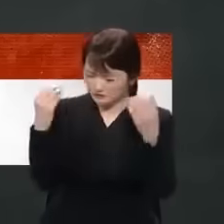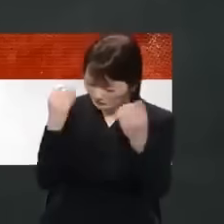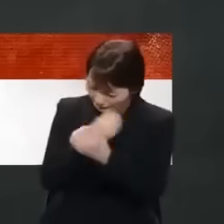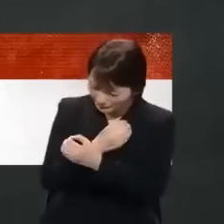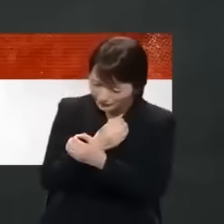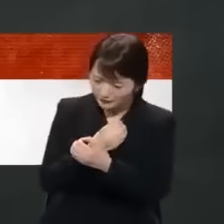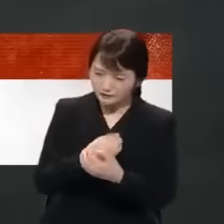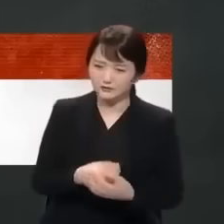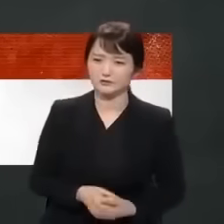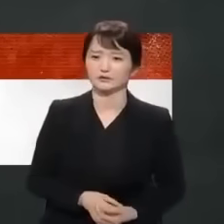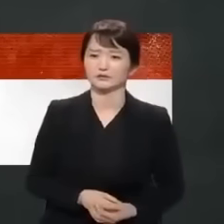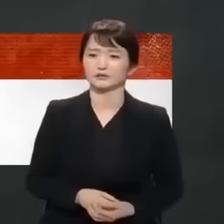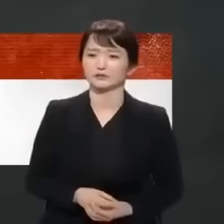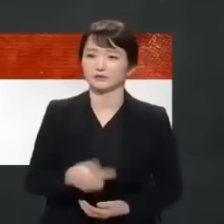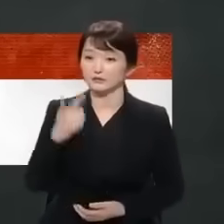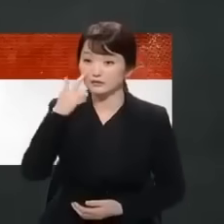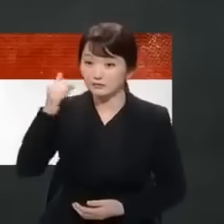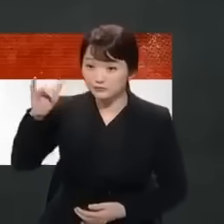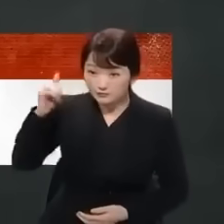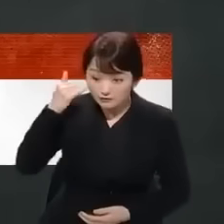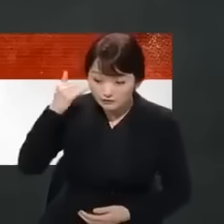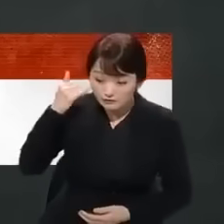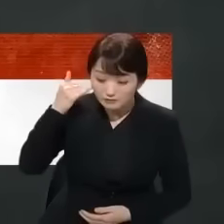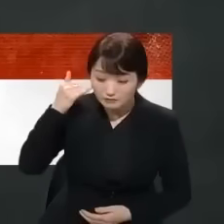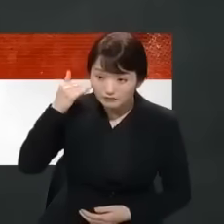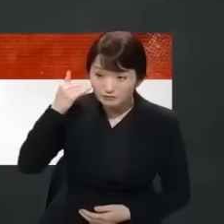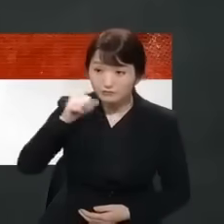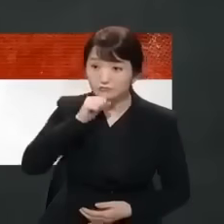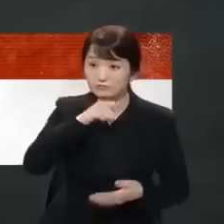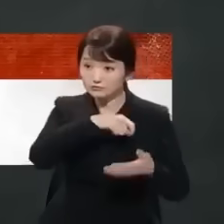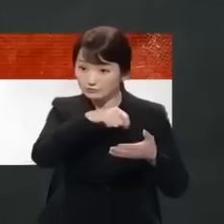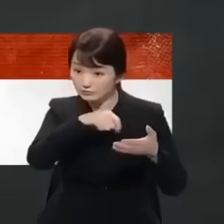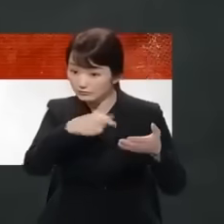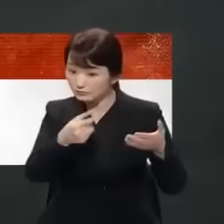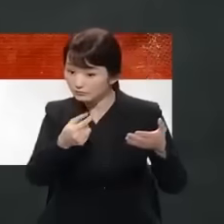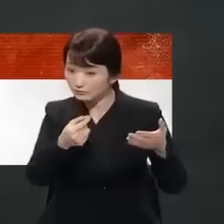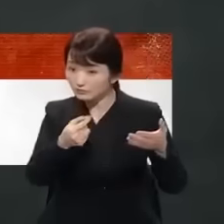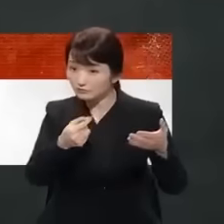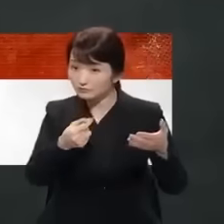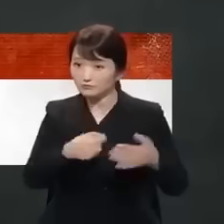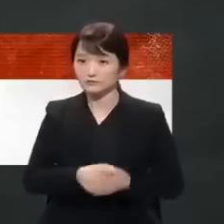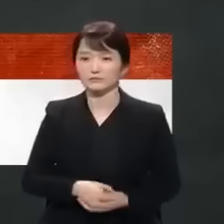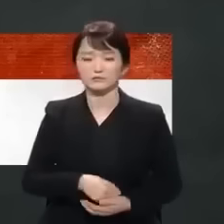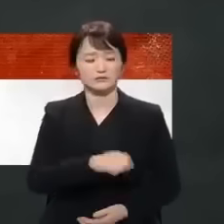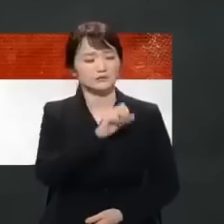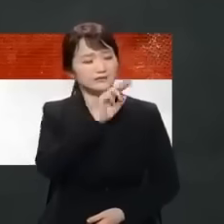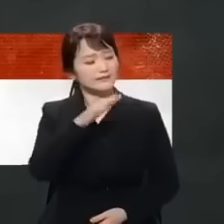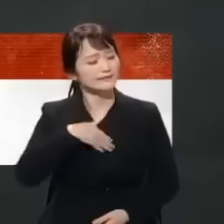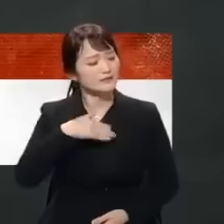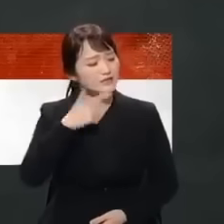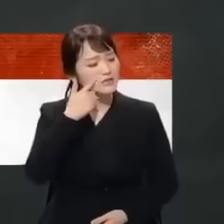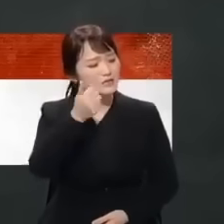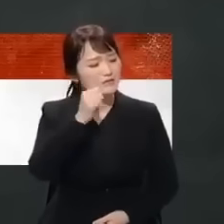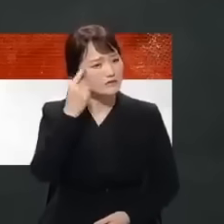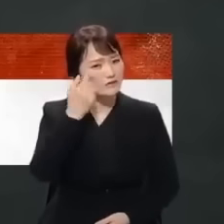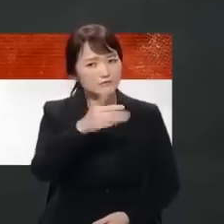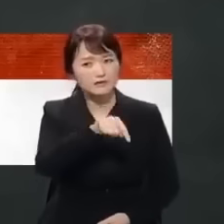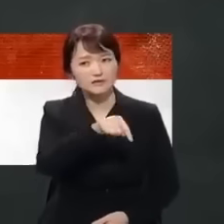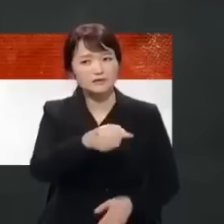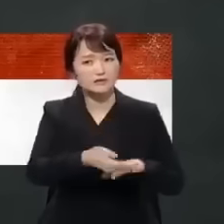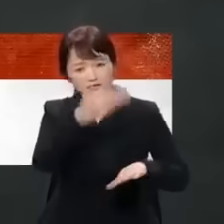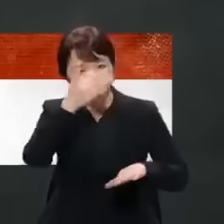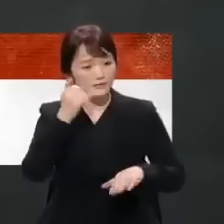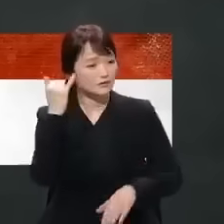거 같은데요 그 아버님 전화 오셔가지고 죽는 거 같다고 말씀하셔 가지고 야 내가 아버님이 지금네